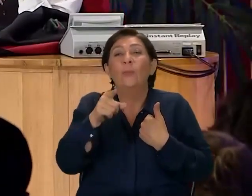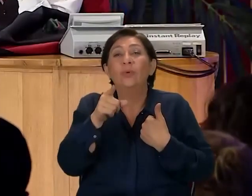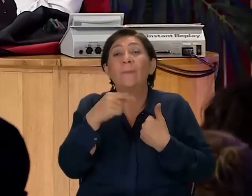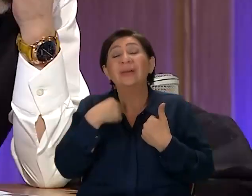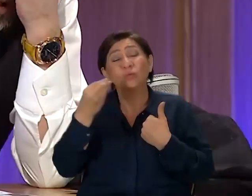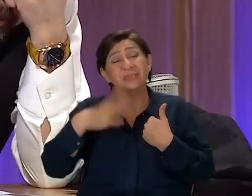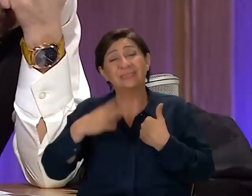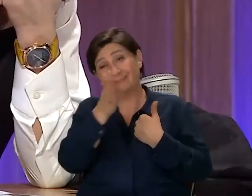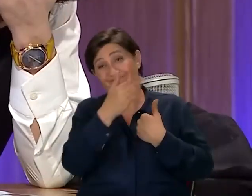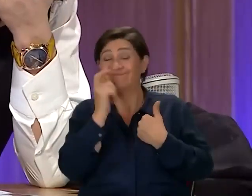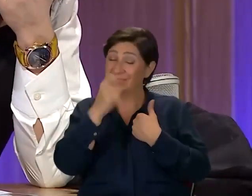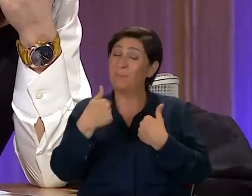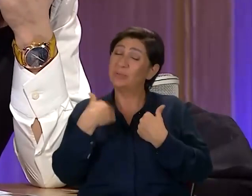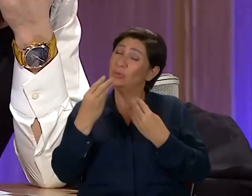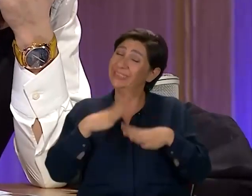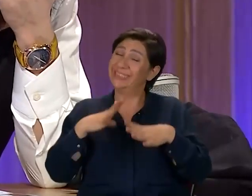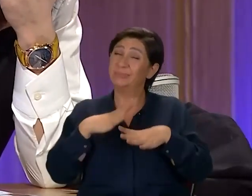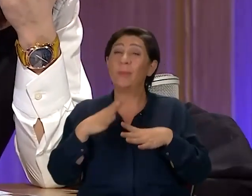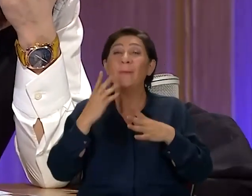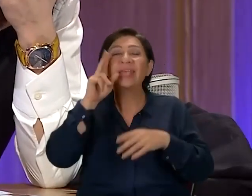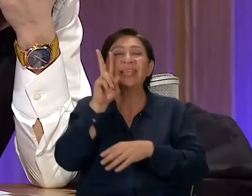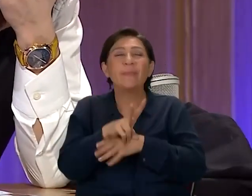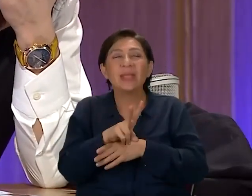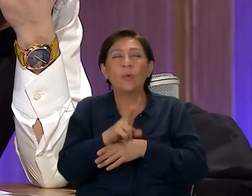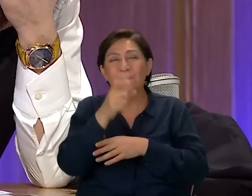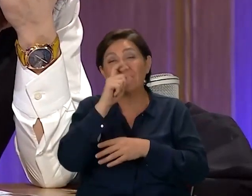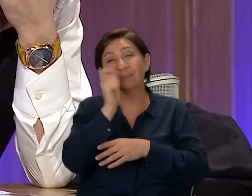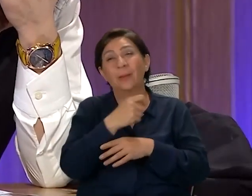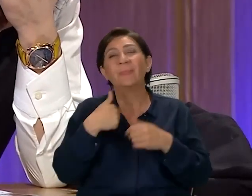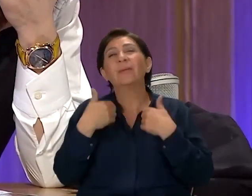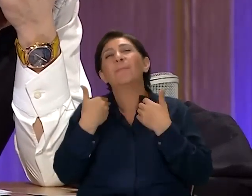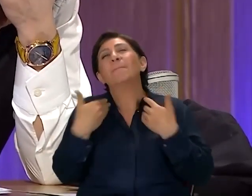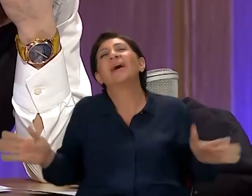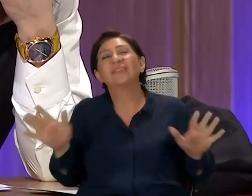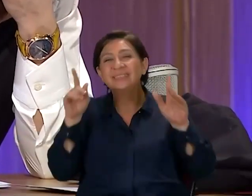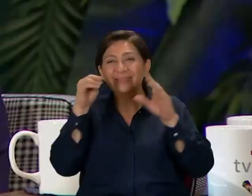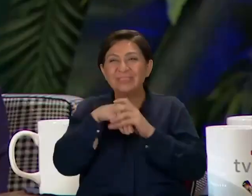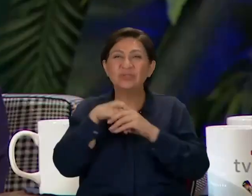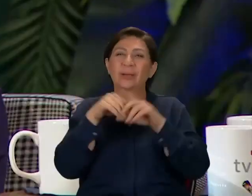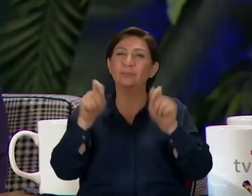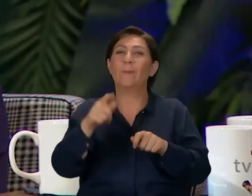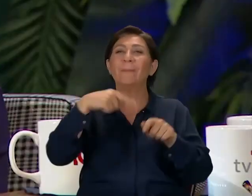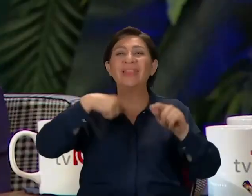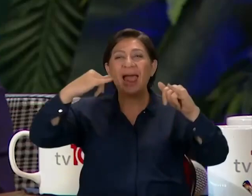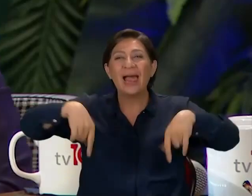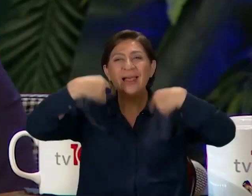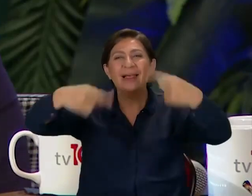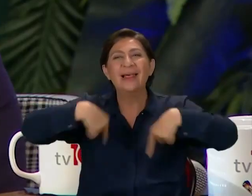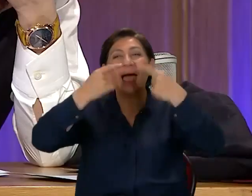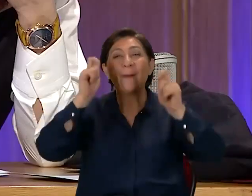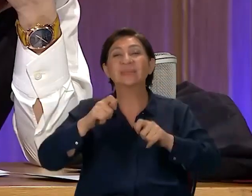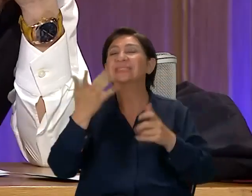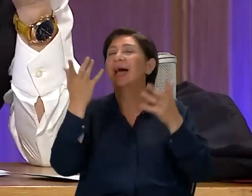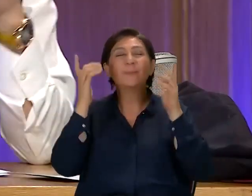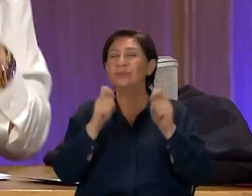çok istemiştim yani. Çok ya, güzel olur, çok olağanüstü bir şey olur ya diye. Yemin ediyorum beni perişan etmek için yapıyorsunuz. Yani benimle kafa bulmak için yapmıyorsanız